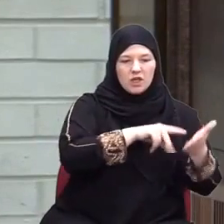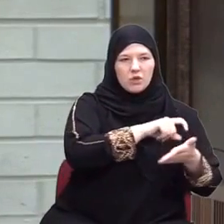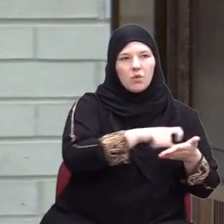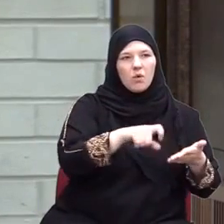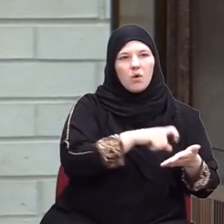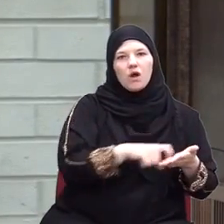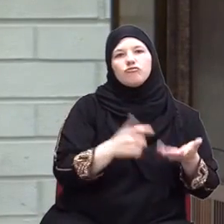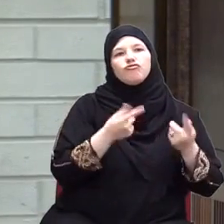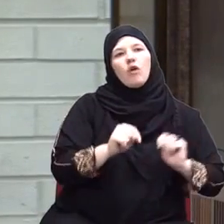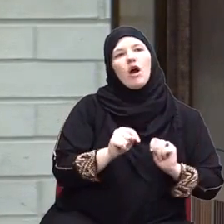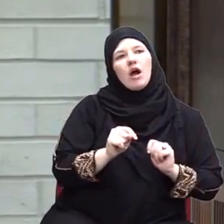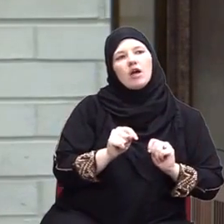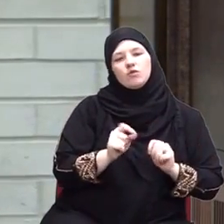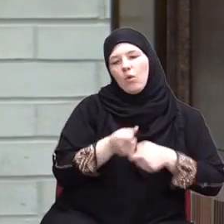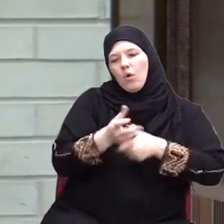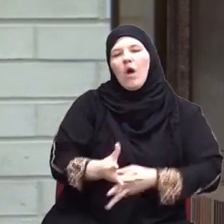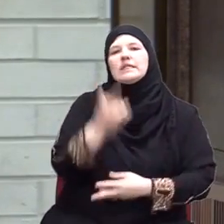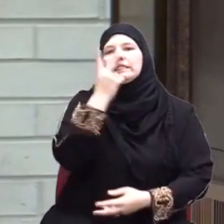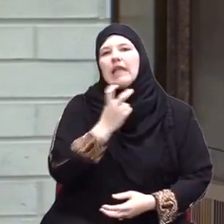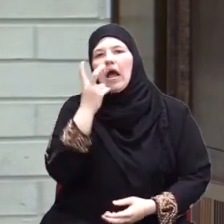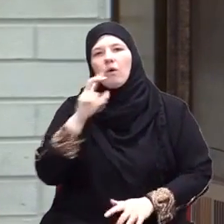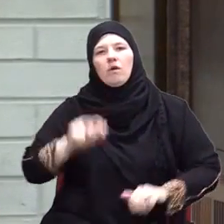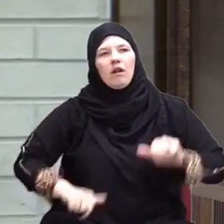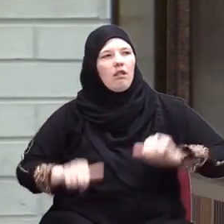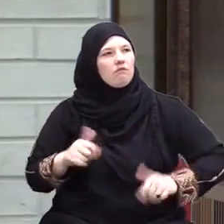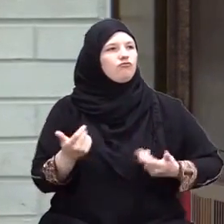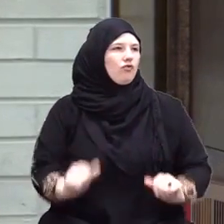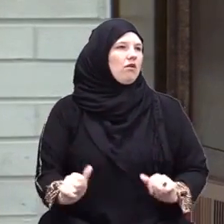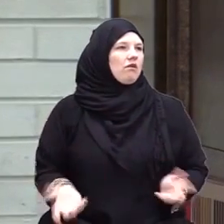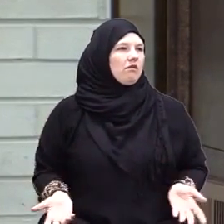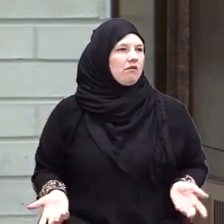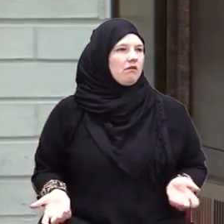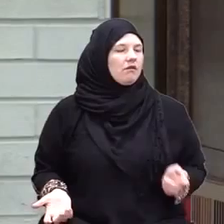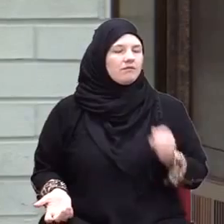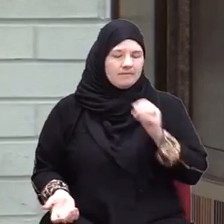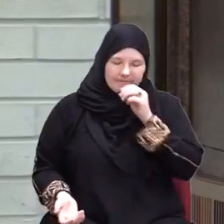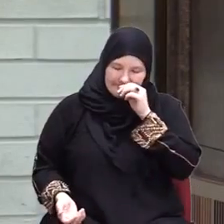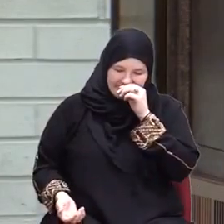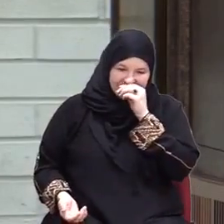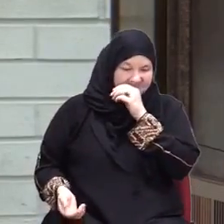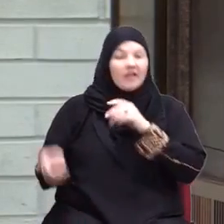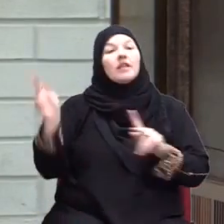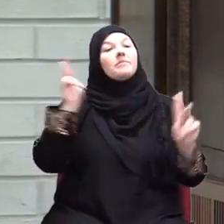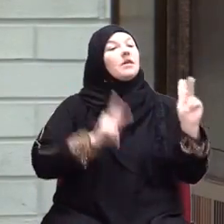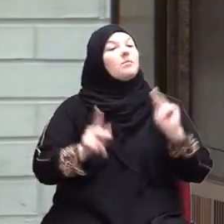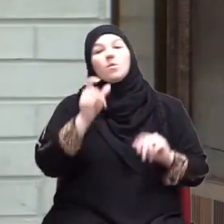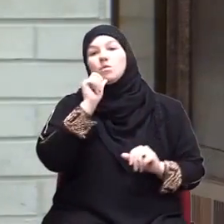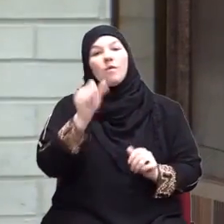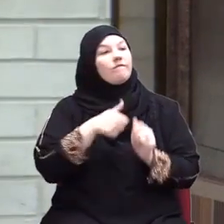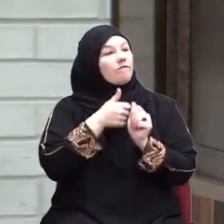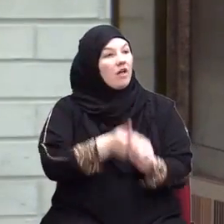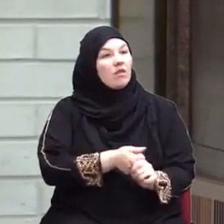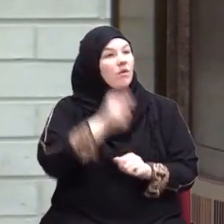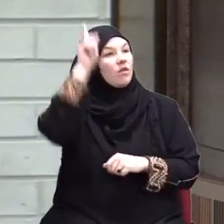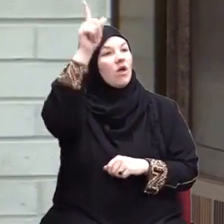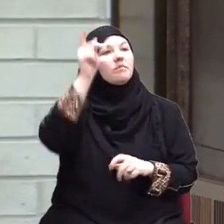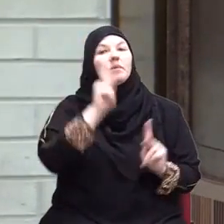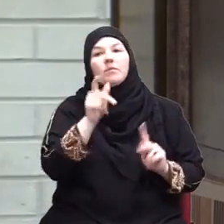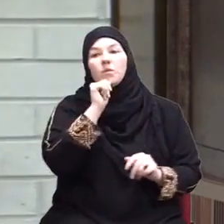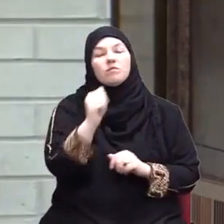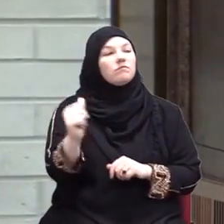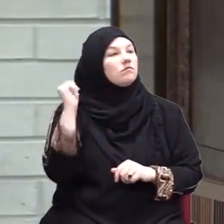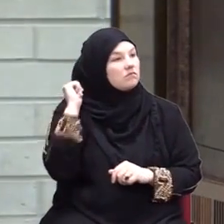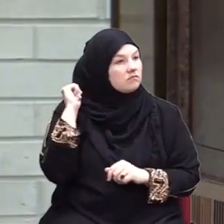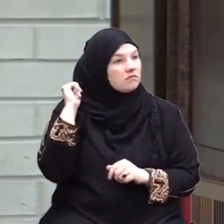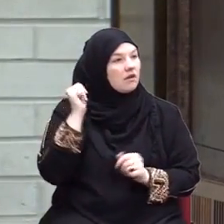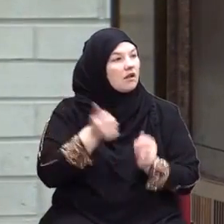Allah is saying, إِلَّا الْفَاسِقِينَ. Only the disobedient, only the rebellious ones who